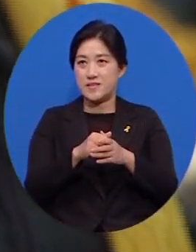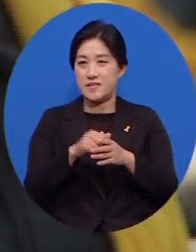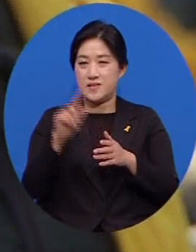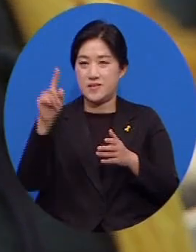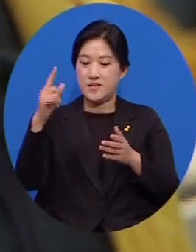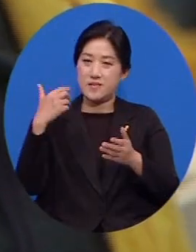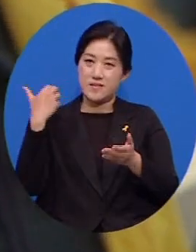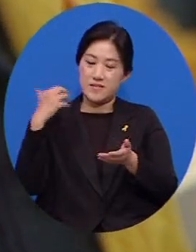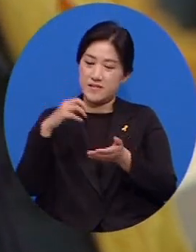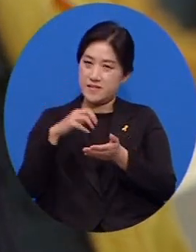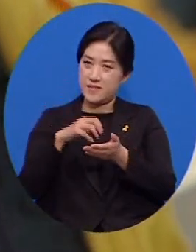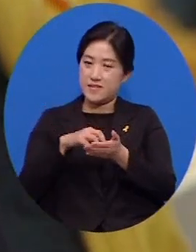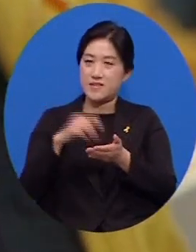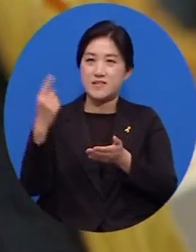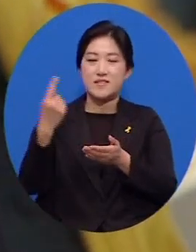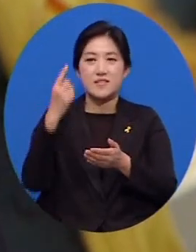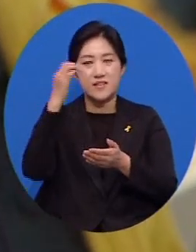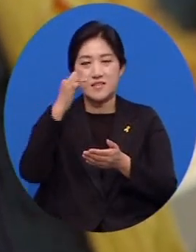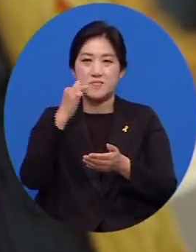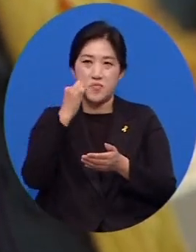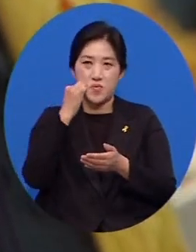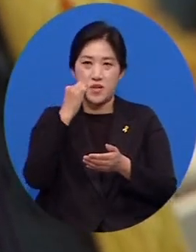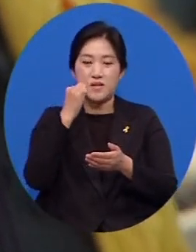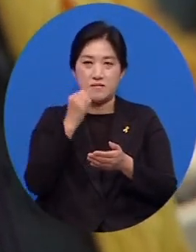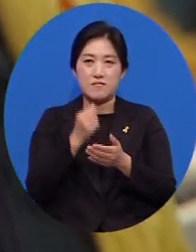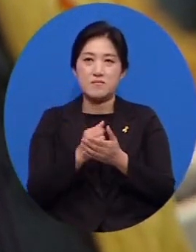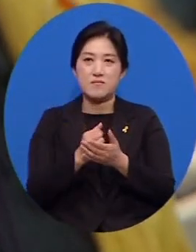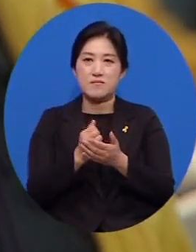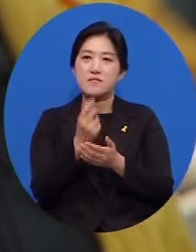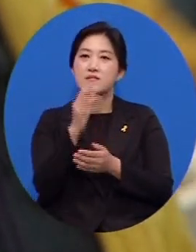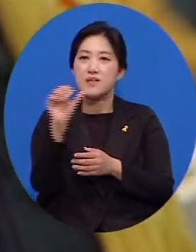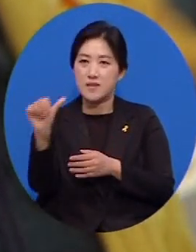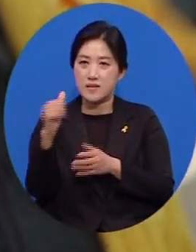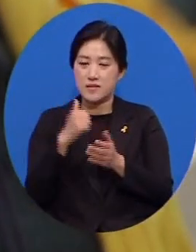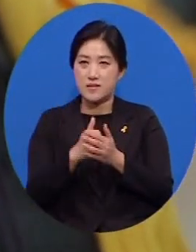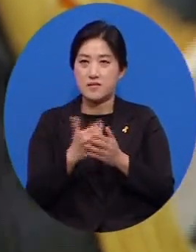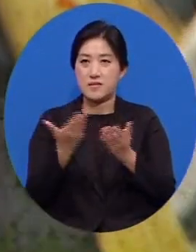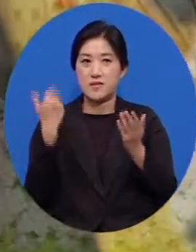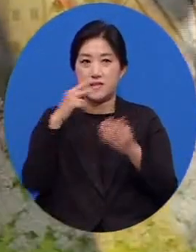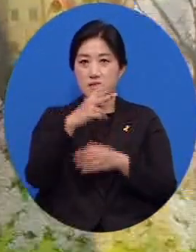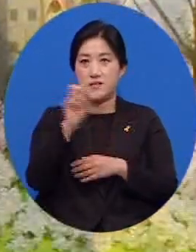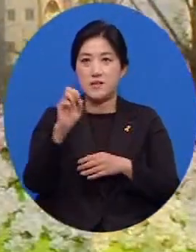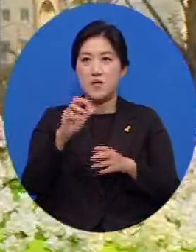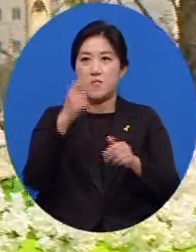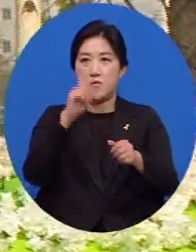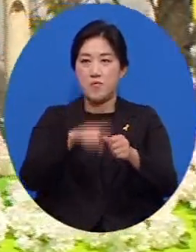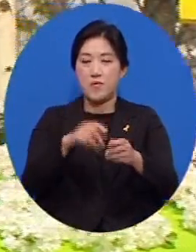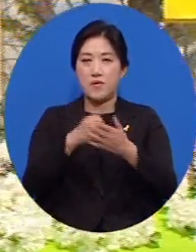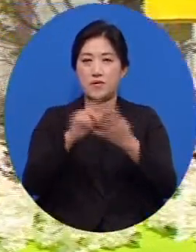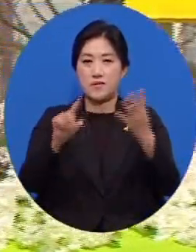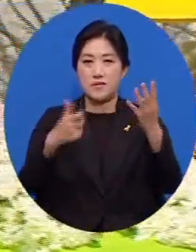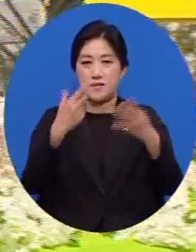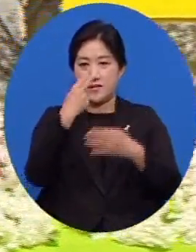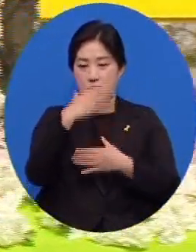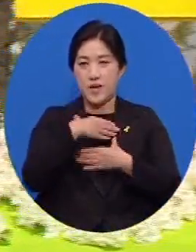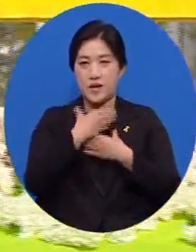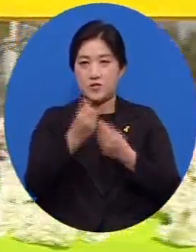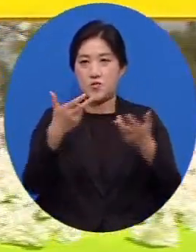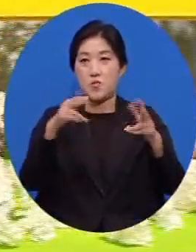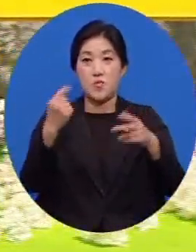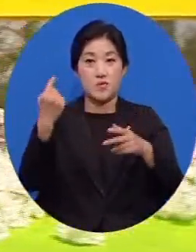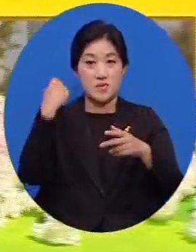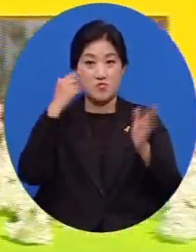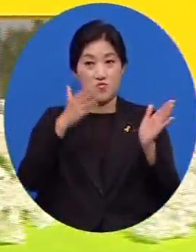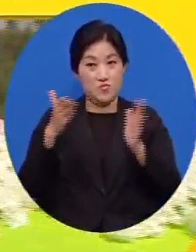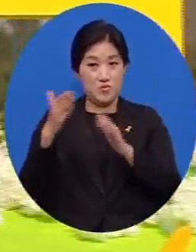듯합니다. 그리고 무대 뒤편에는 2023년 완공을 목표로 4.16 생명안전공원이